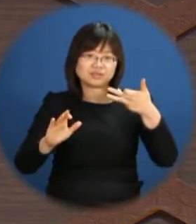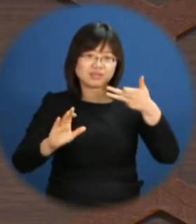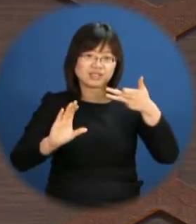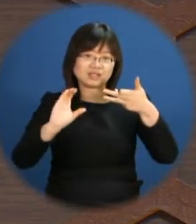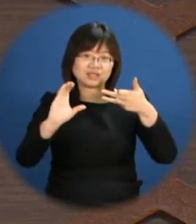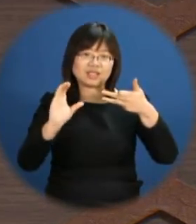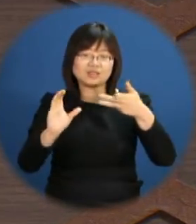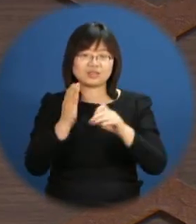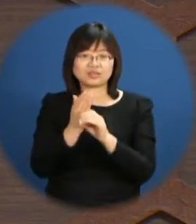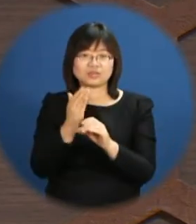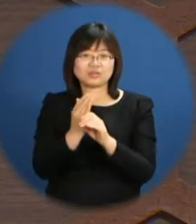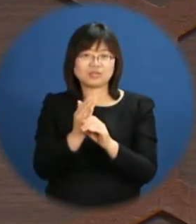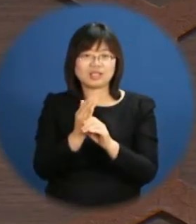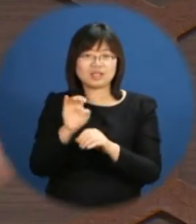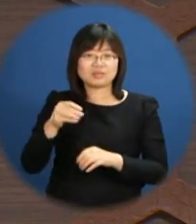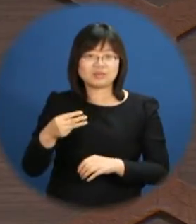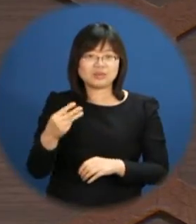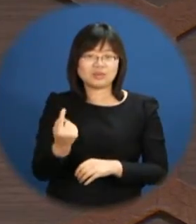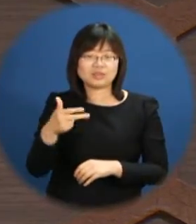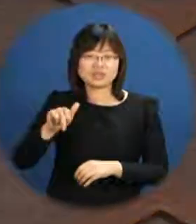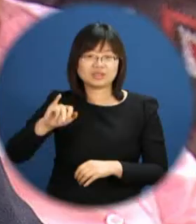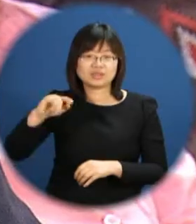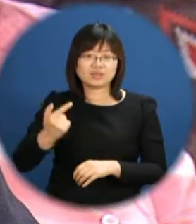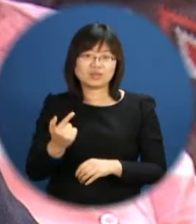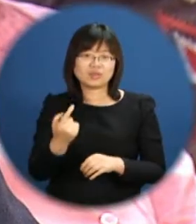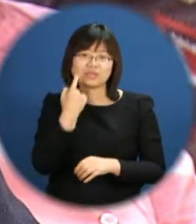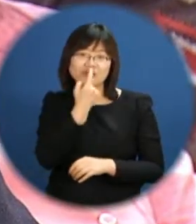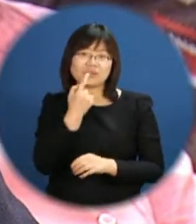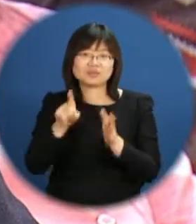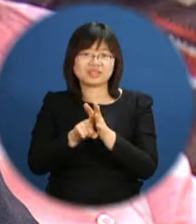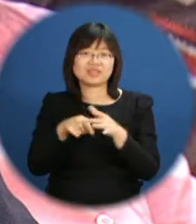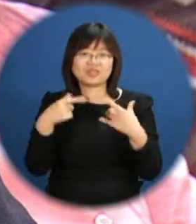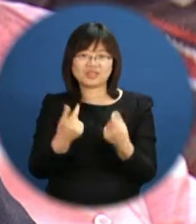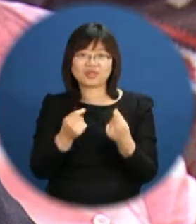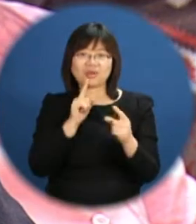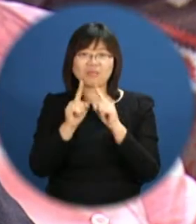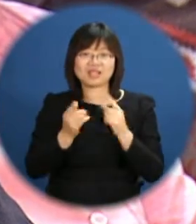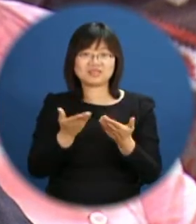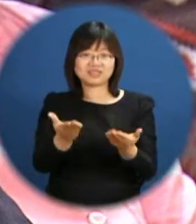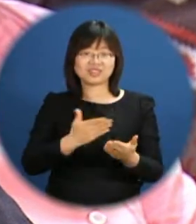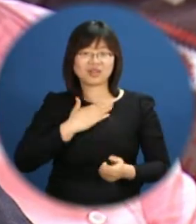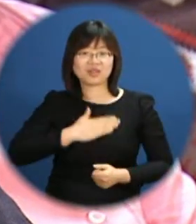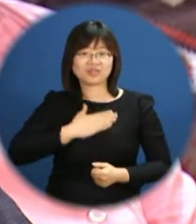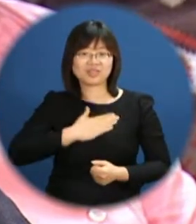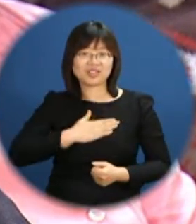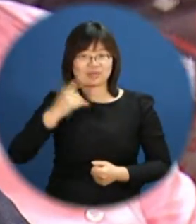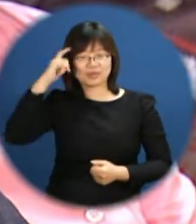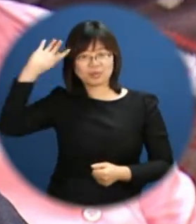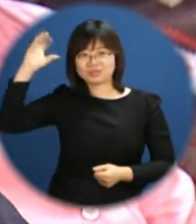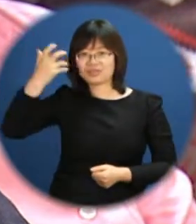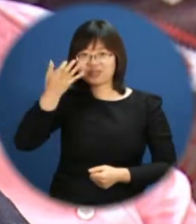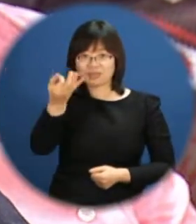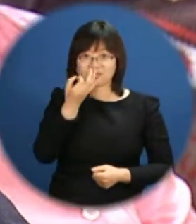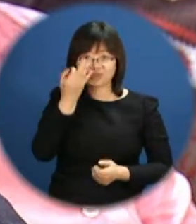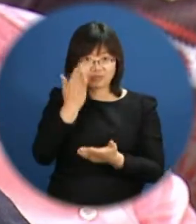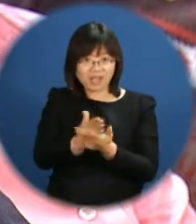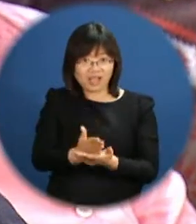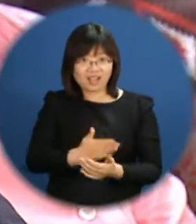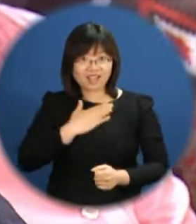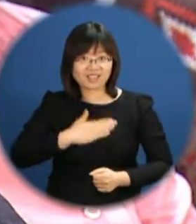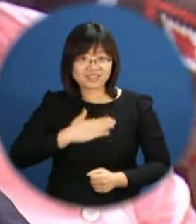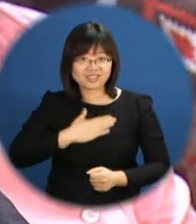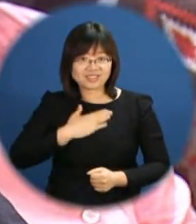중반에 플로 g 스톤 이론을 믿는 사람처럼 말하겠습니다 그렇게 미쳤다 고 보지 마시고